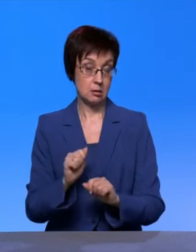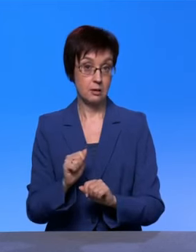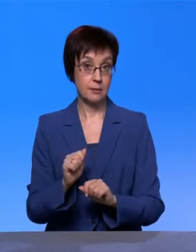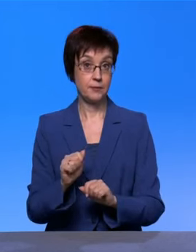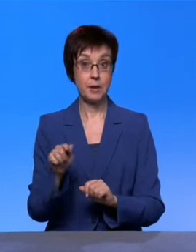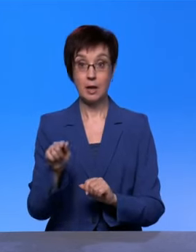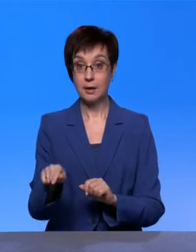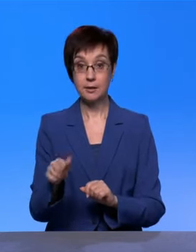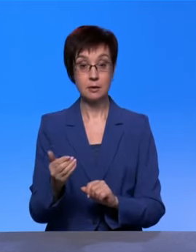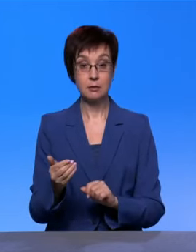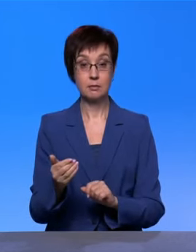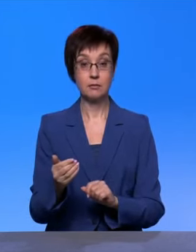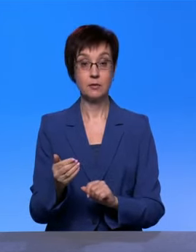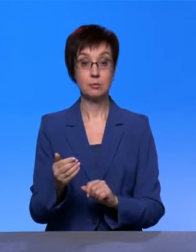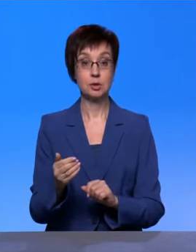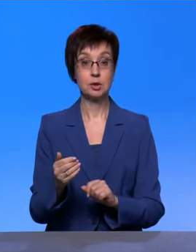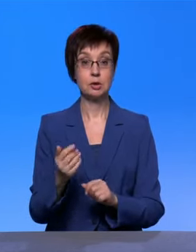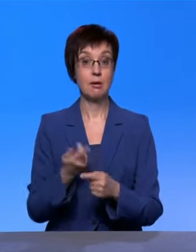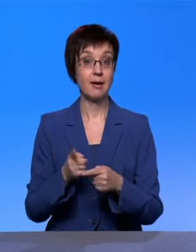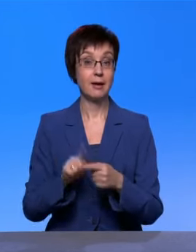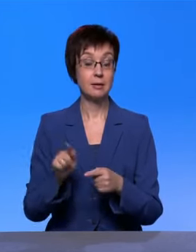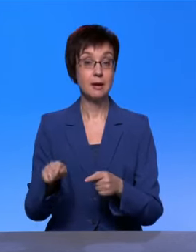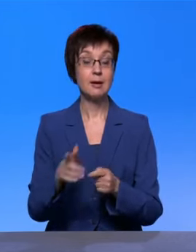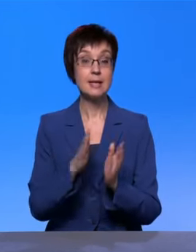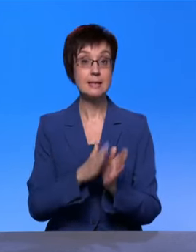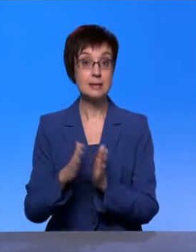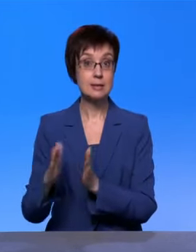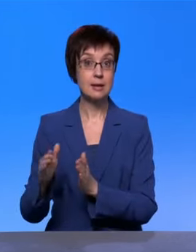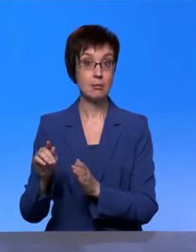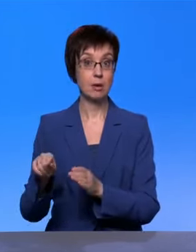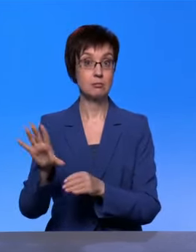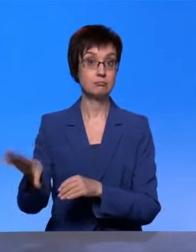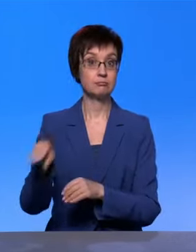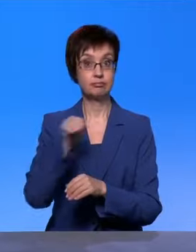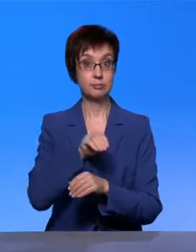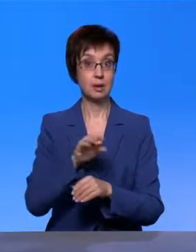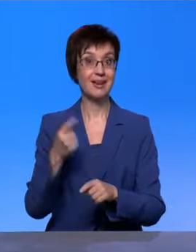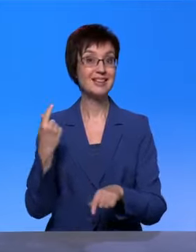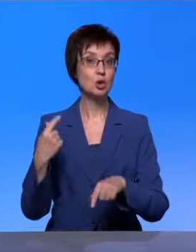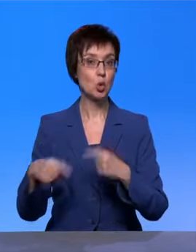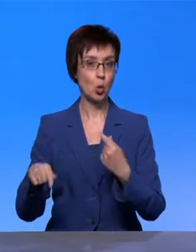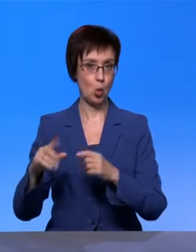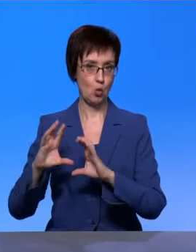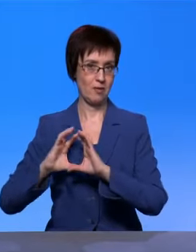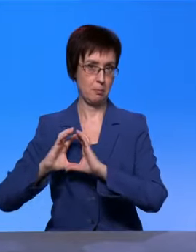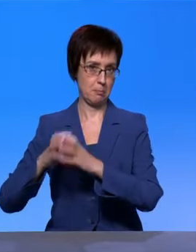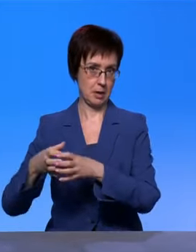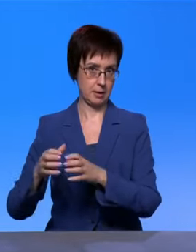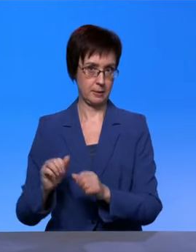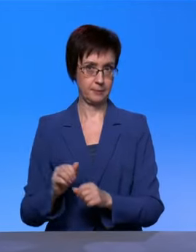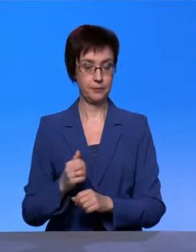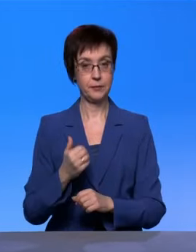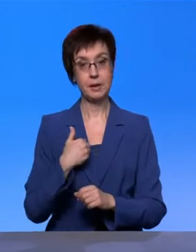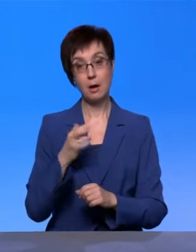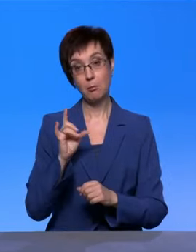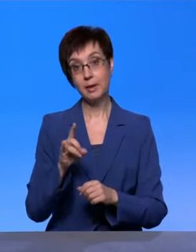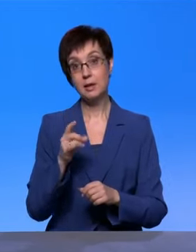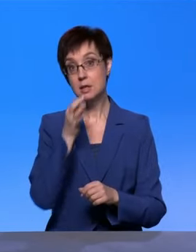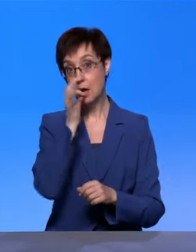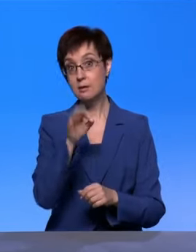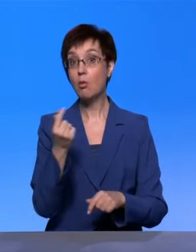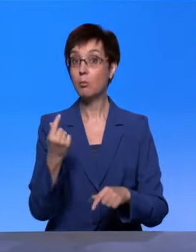относится. Абсолютно из культурно другого мира системы, понимаете? Абсолютно. Я бы по-другому вам сказал. Вот вы сейчас